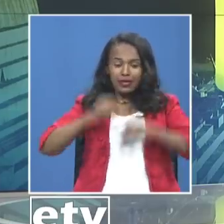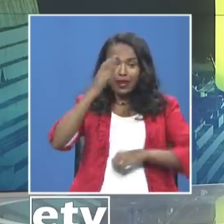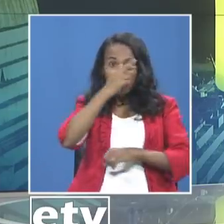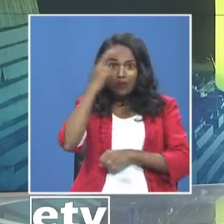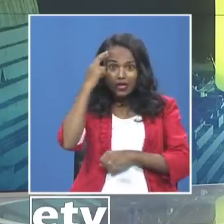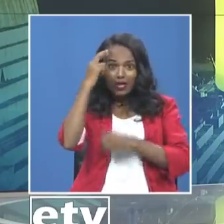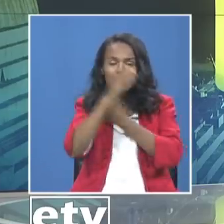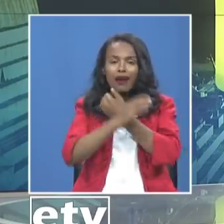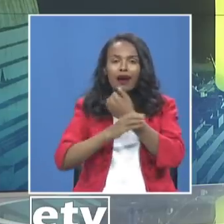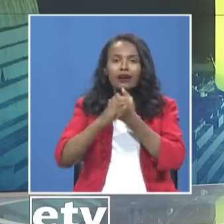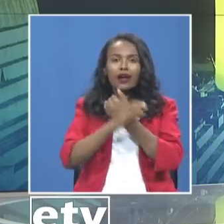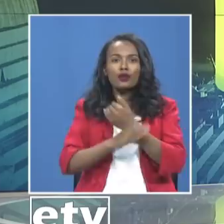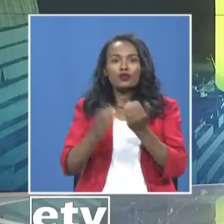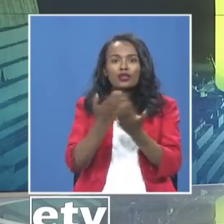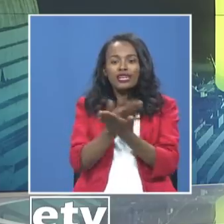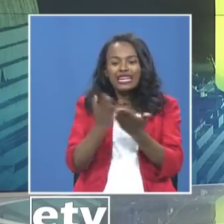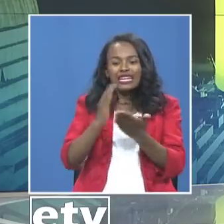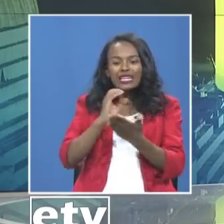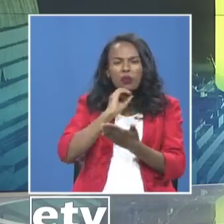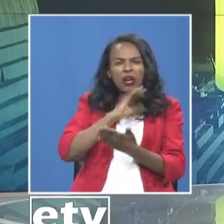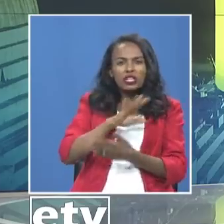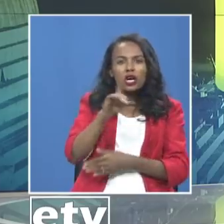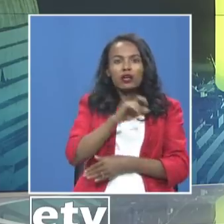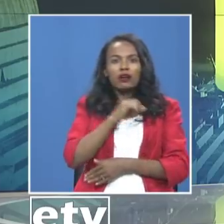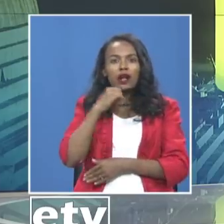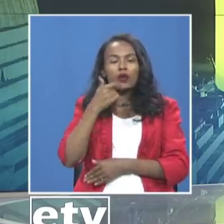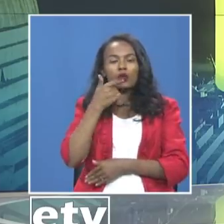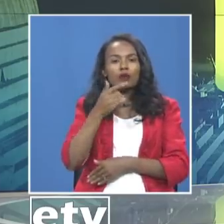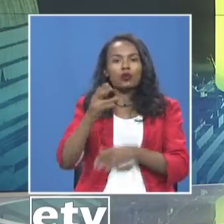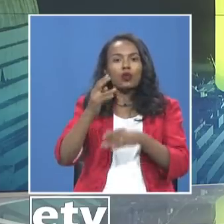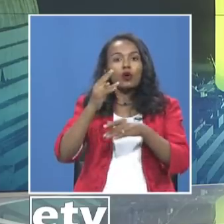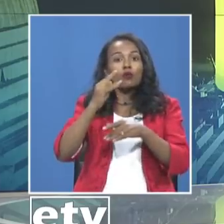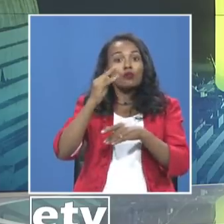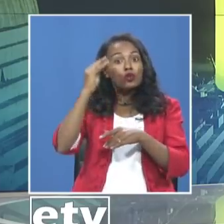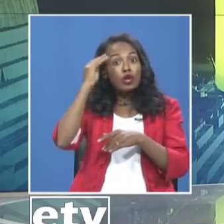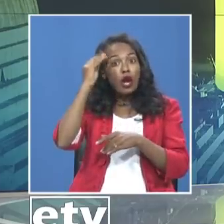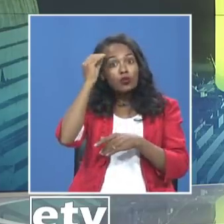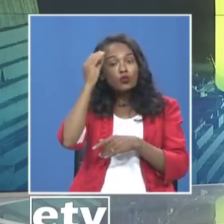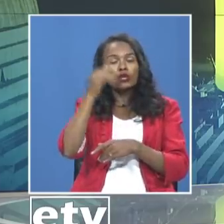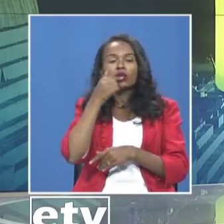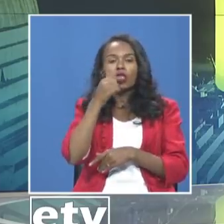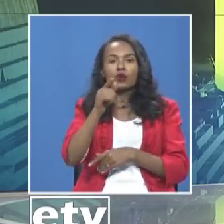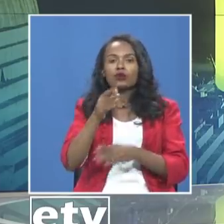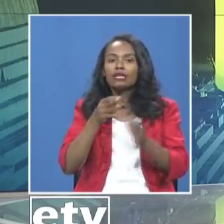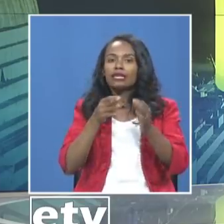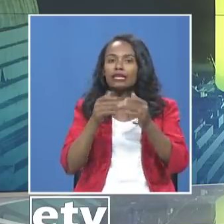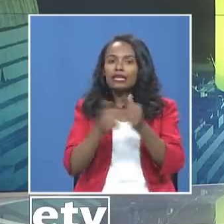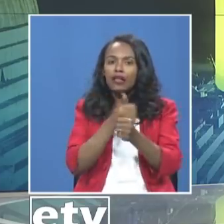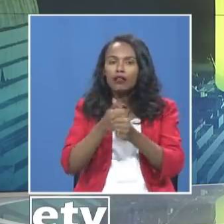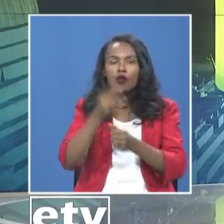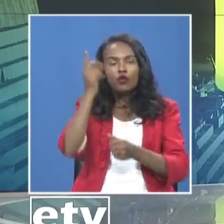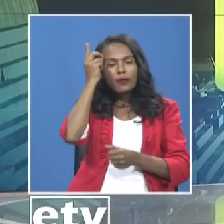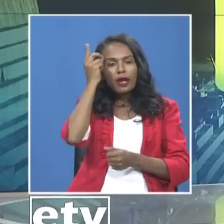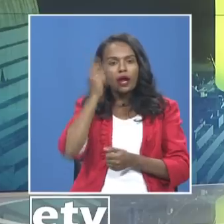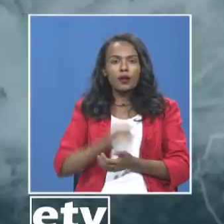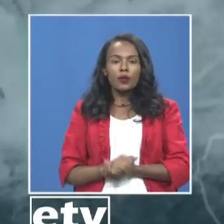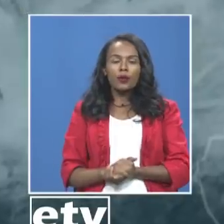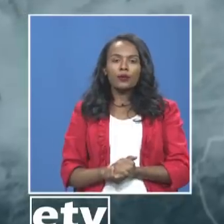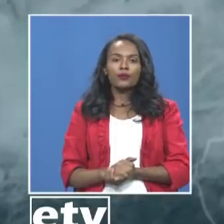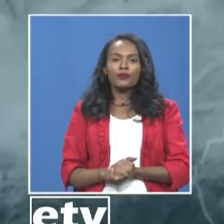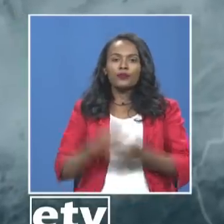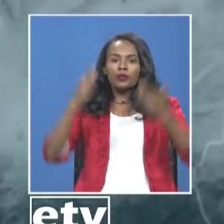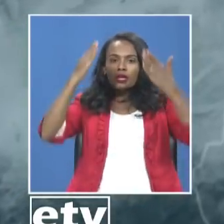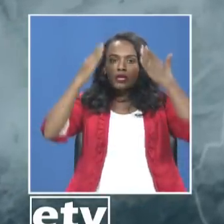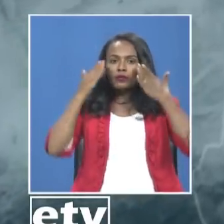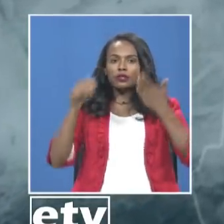አማካኝነት የሀገራቱን ግንኙነት የሚያሻክር እንዳልሆነም ነው ምሁራኑ የጠቀሱት። የተከታተለው ይመር አደም ነው።